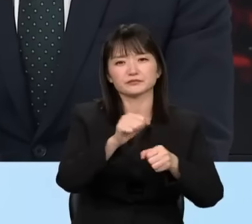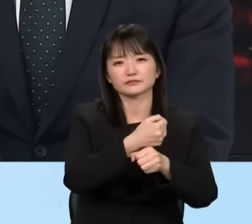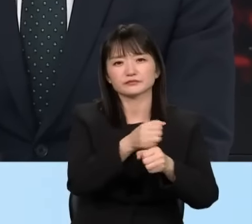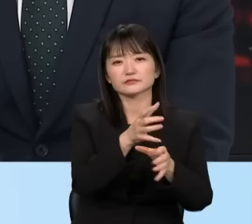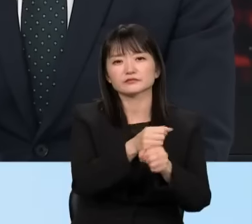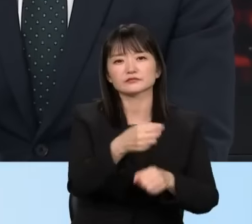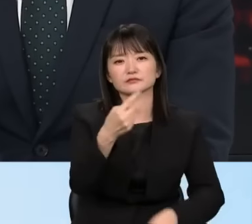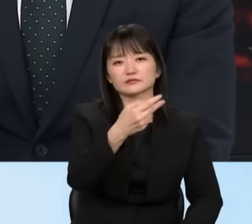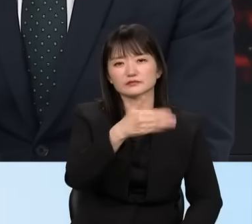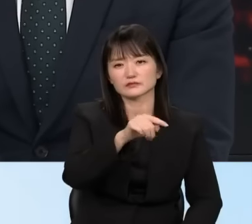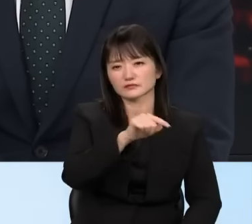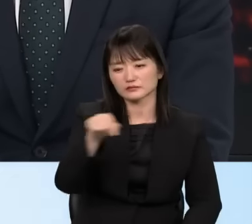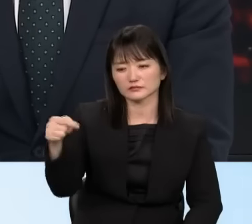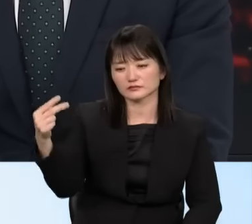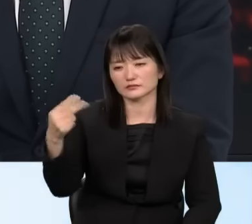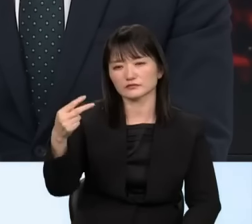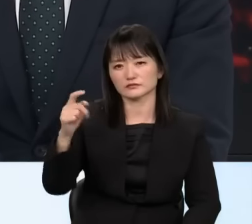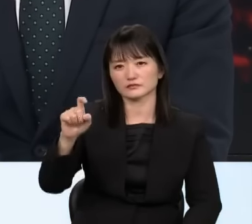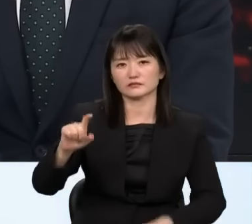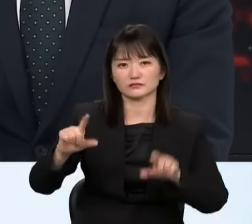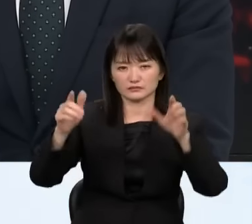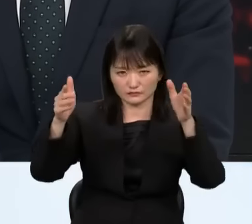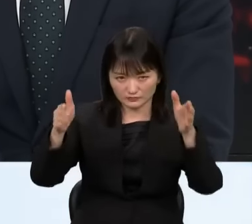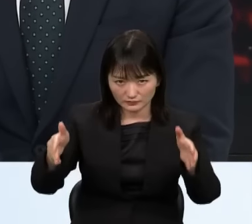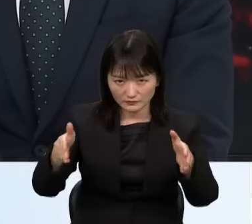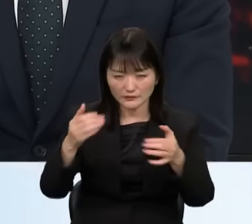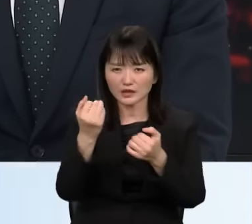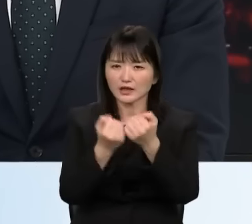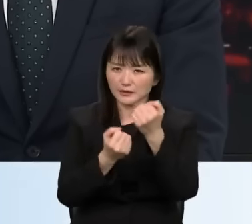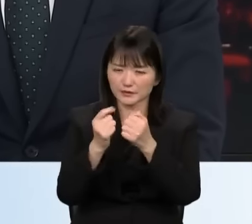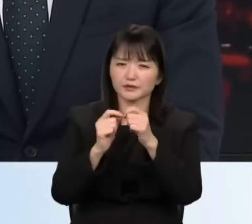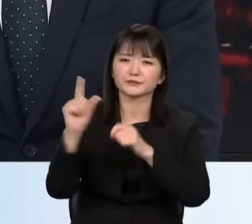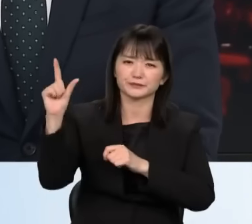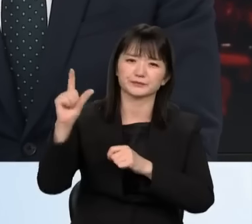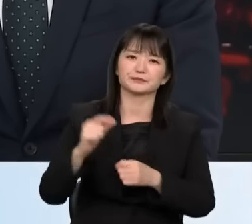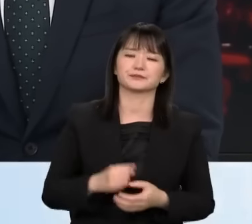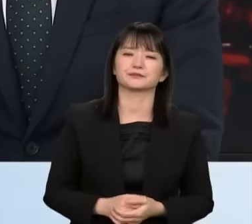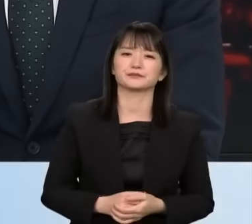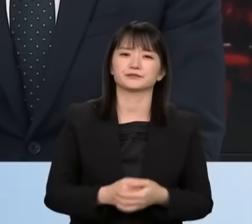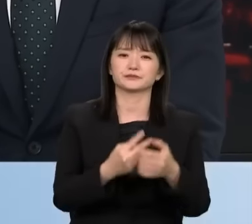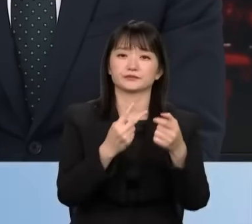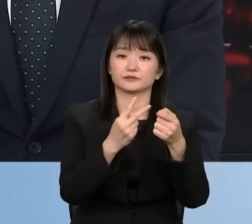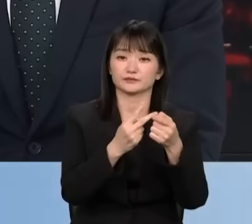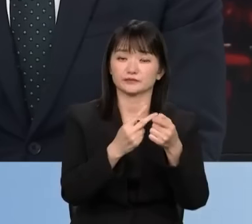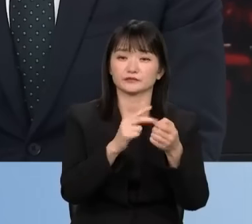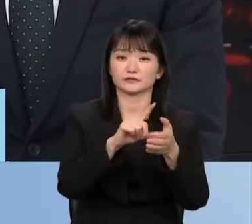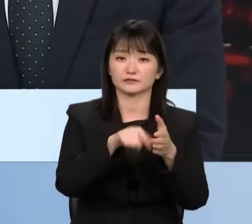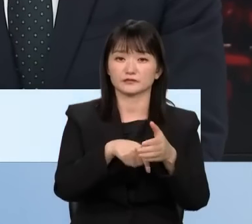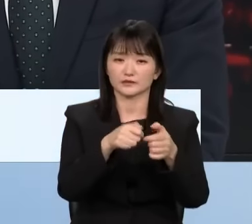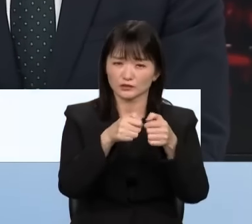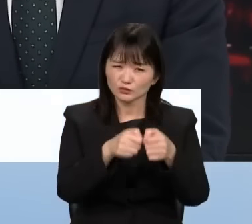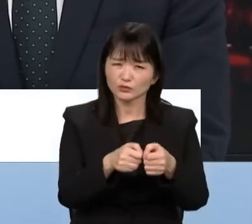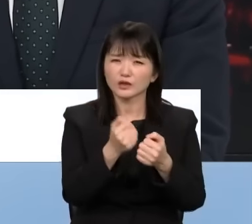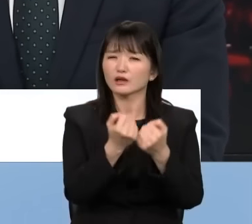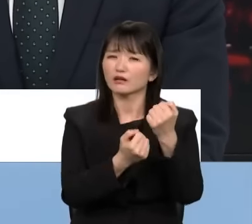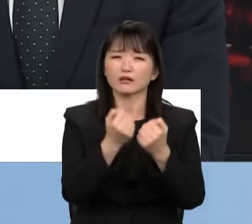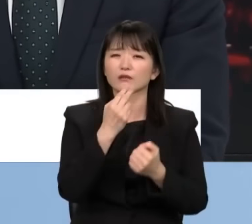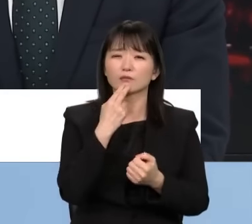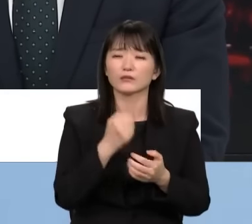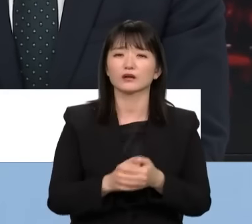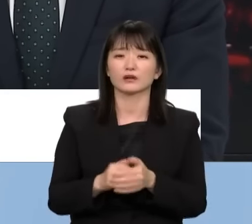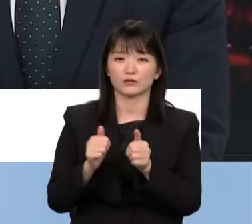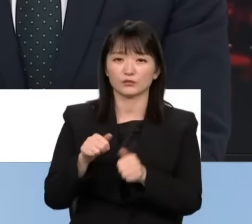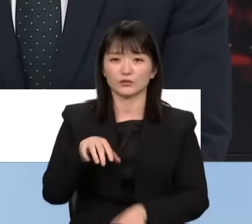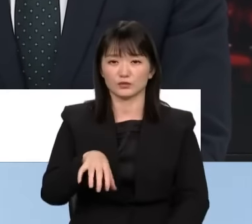2009년부터 2010년까지 벌어졌던 일에 대한 해명이 주로 많았습니다 2차 시기에 대해선 구체적인 해명이 없었는데이